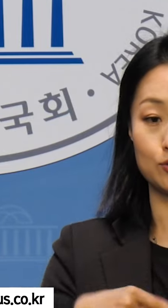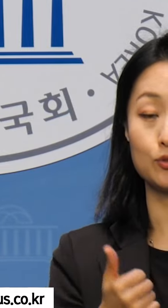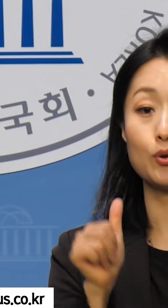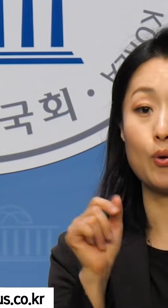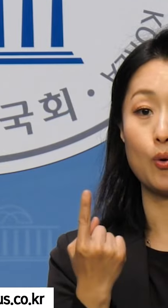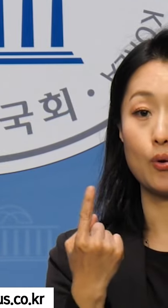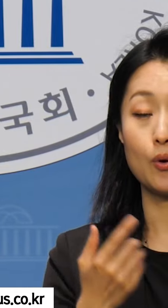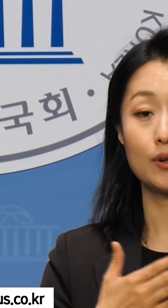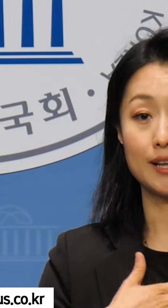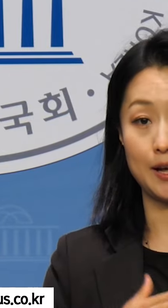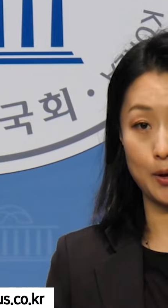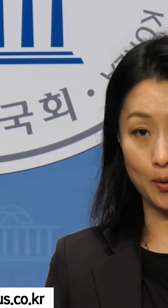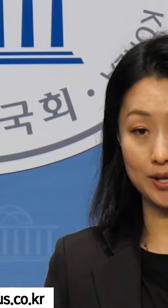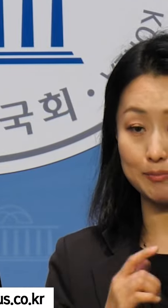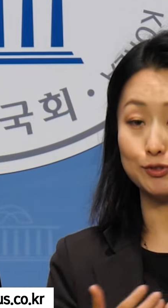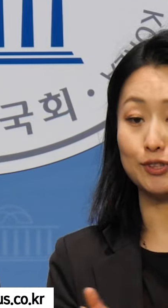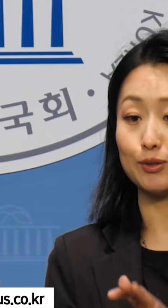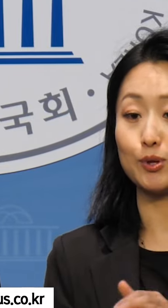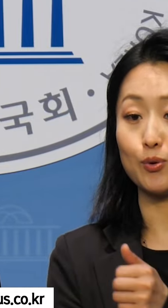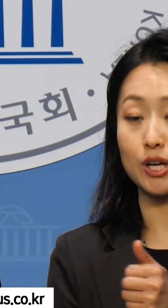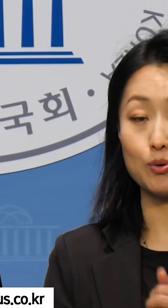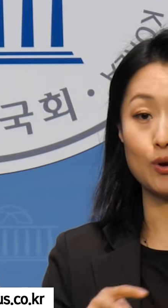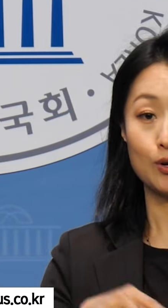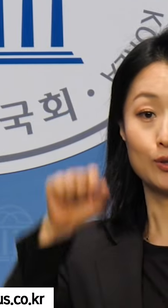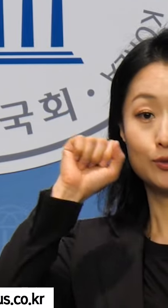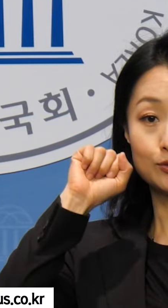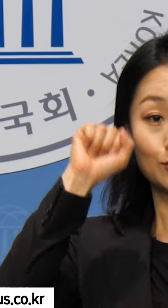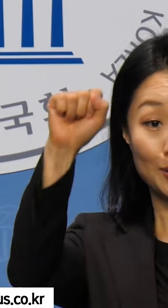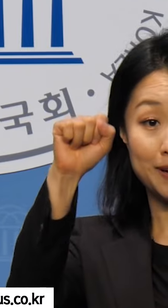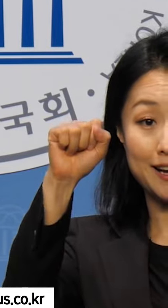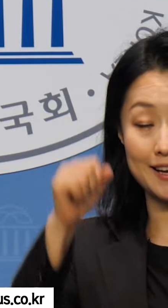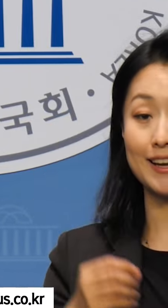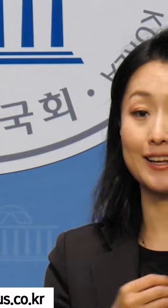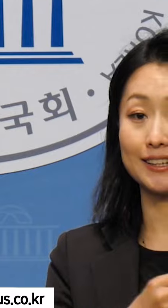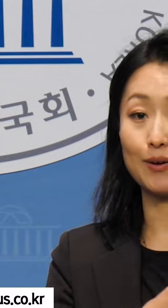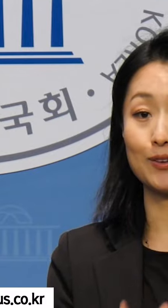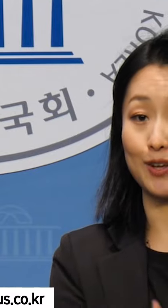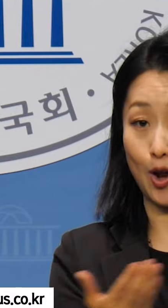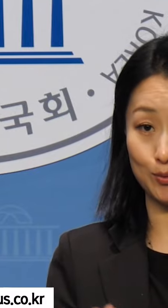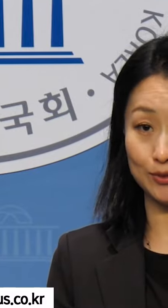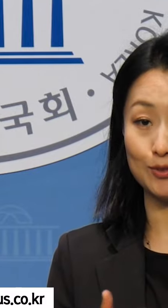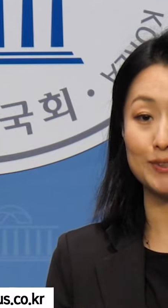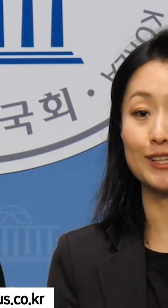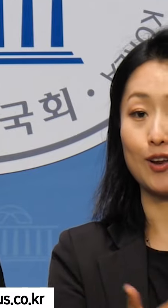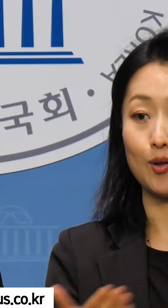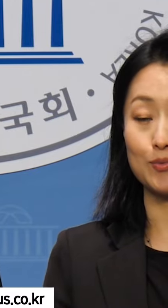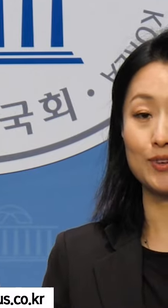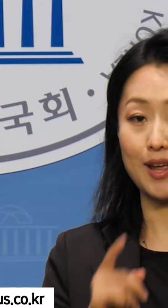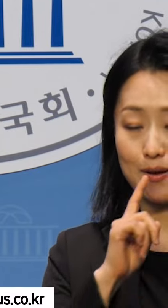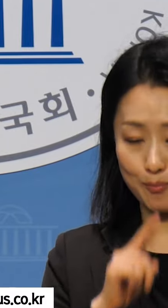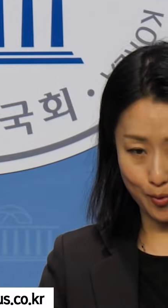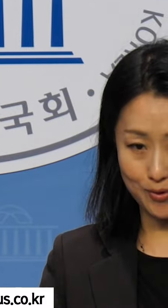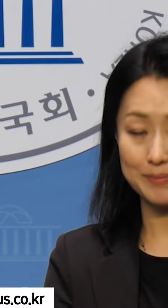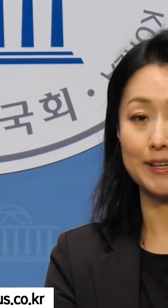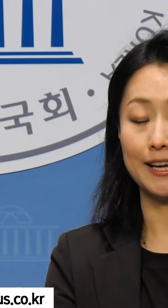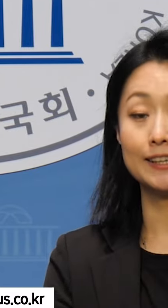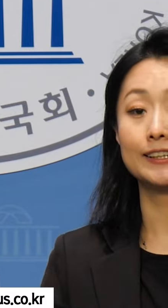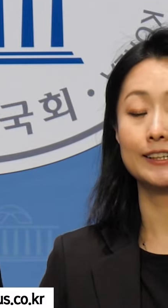오늘 저는 더불어민주당 최고위원 출마의 뜻을 당원 동지와 국민 여러분께 보고드리고자 이 자리에